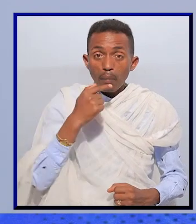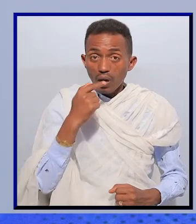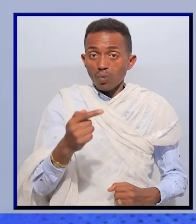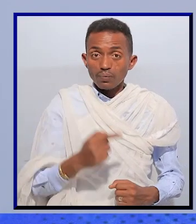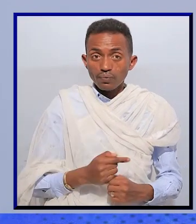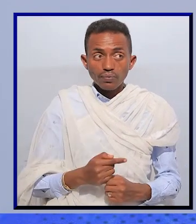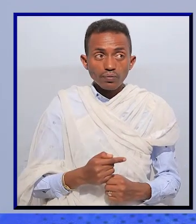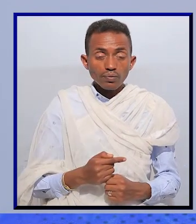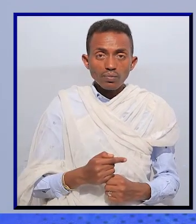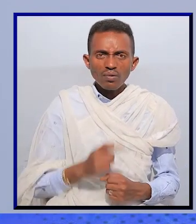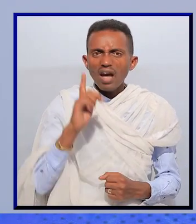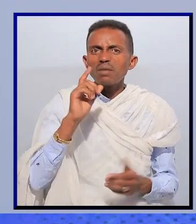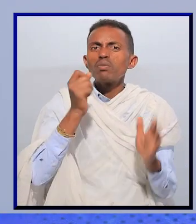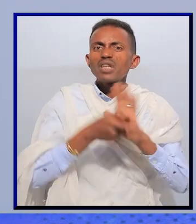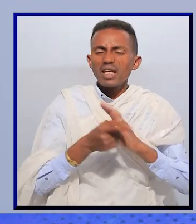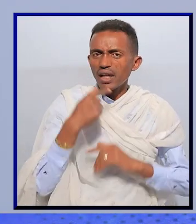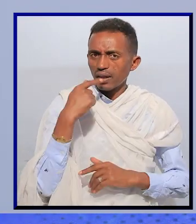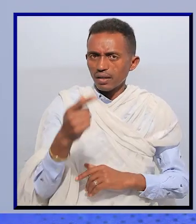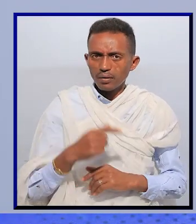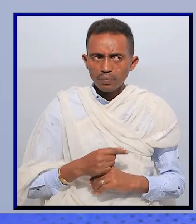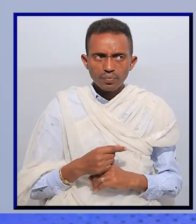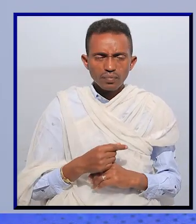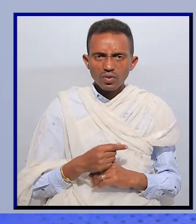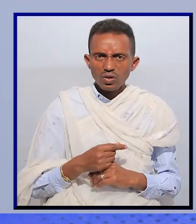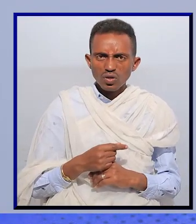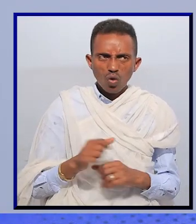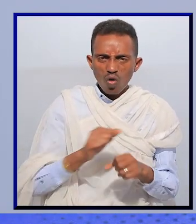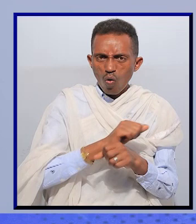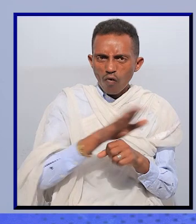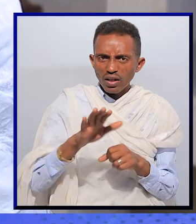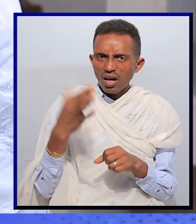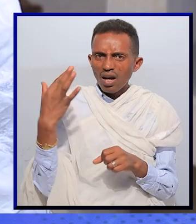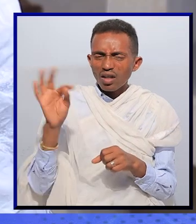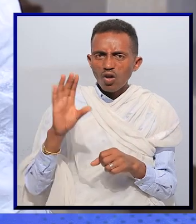የሚለው እንዴው አንድ ምሳሌ የምናገረው ይሄ ኮቪድ-19